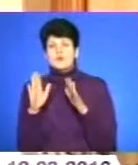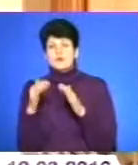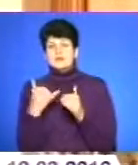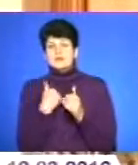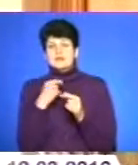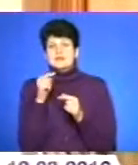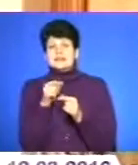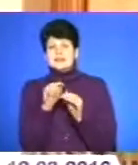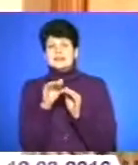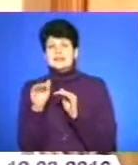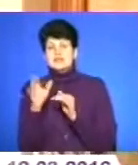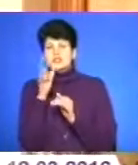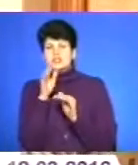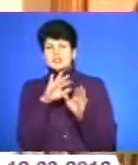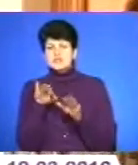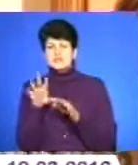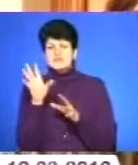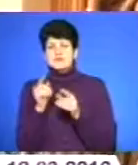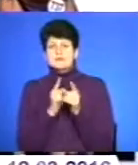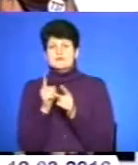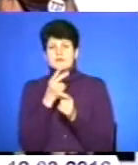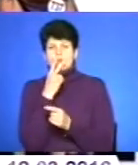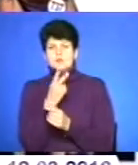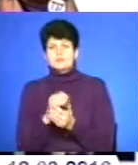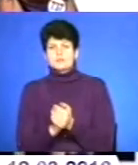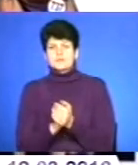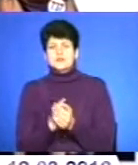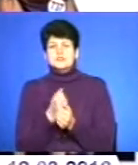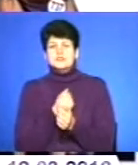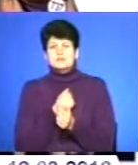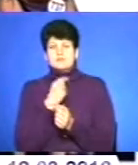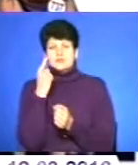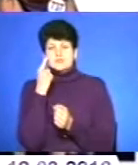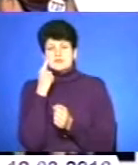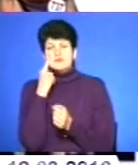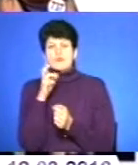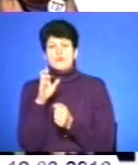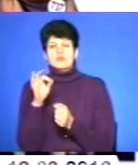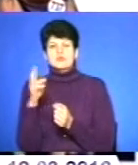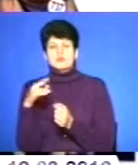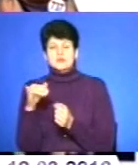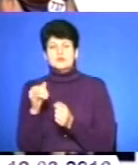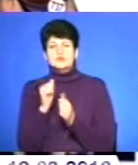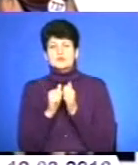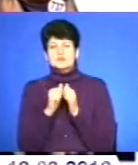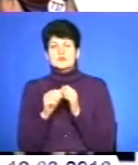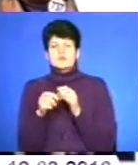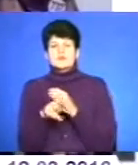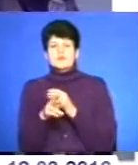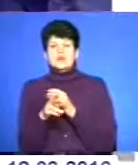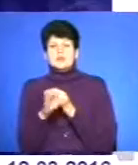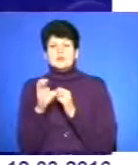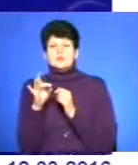такий рівень. З часом все буде змінюватися. Побачимо. На жаль, при оцінюванні у бодібілдингу доволі часто спрацьовує